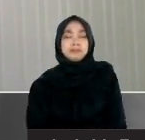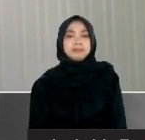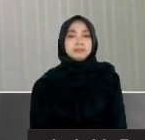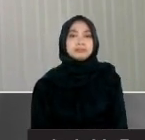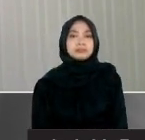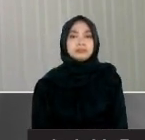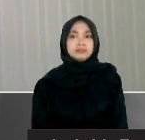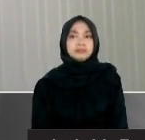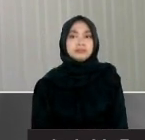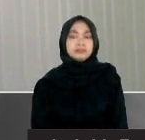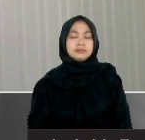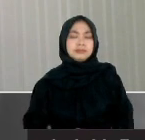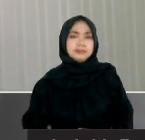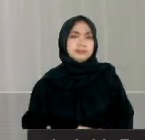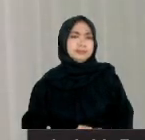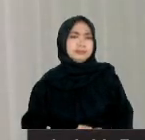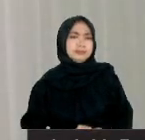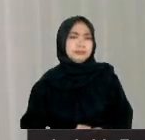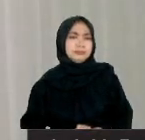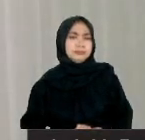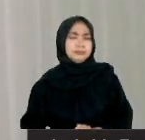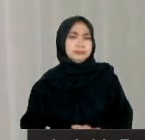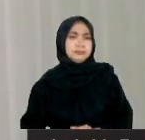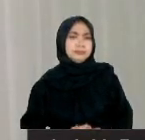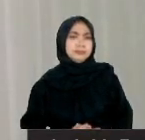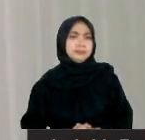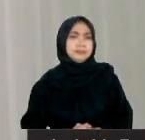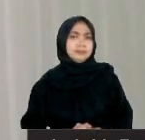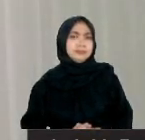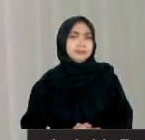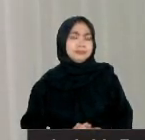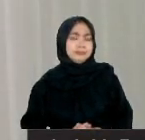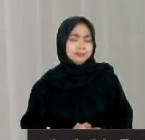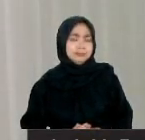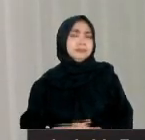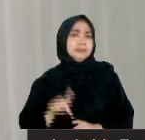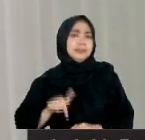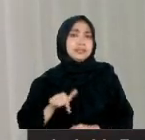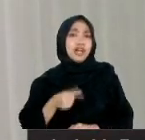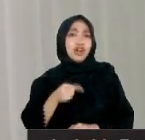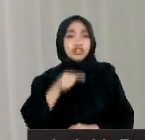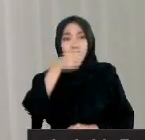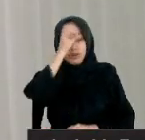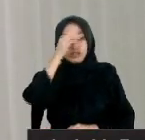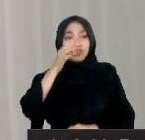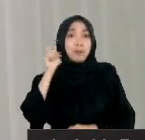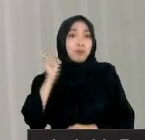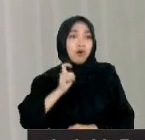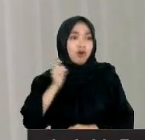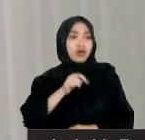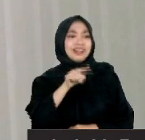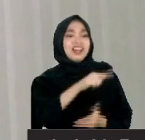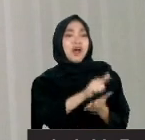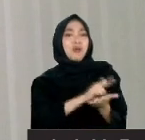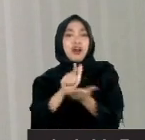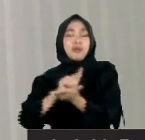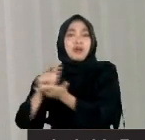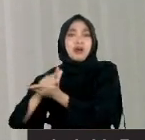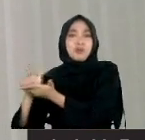Baik, Mbak Ellen, dapat saya jelaskan. Saat sekarang ini untuk Polresta Bogor Kota ini sudah menerima